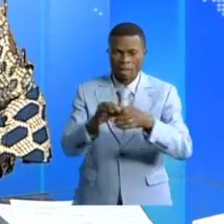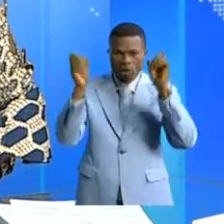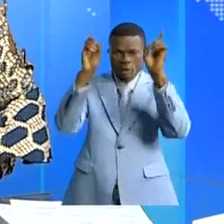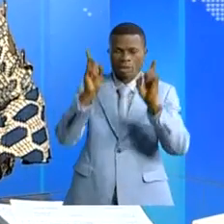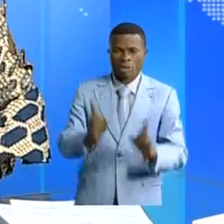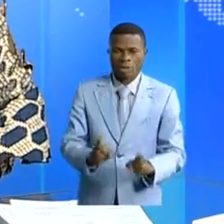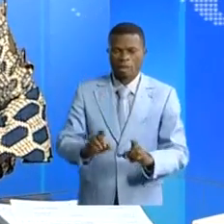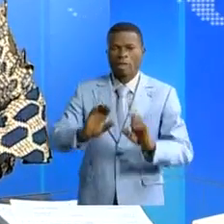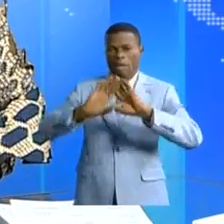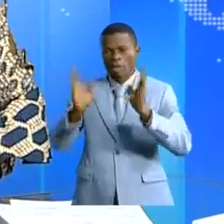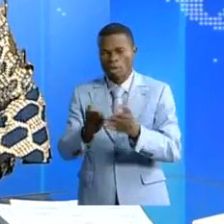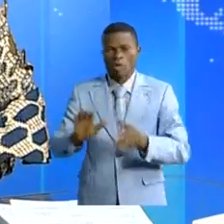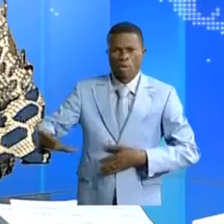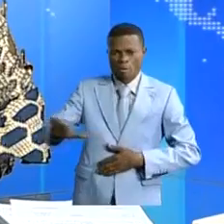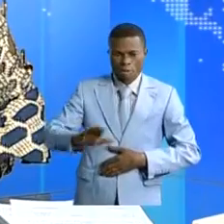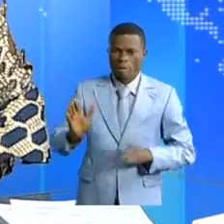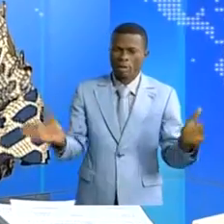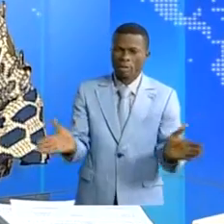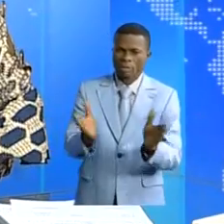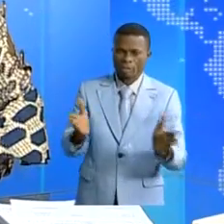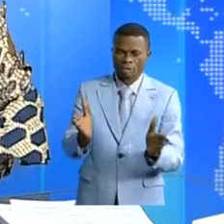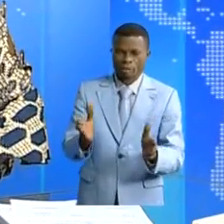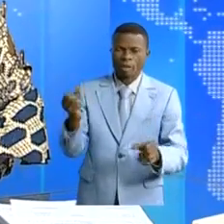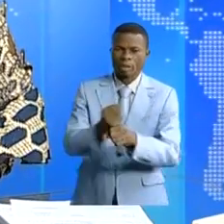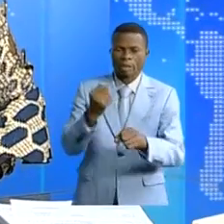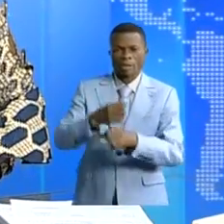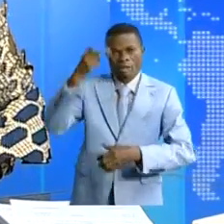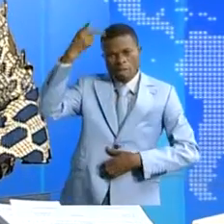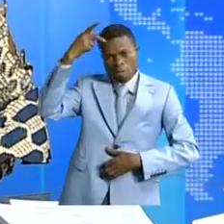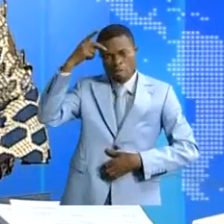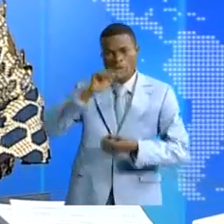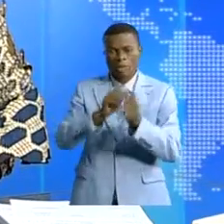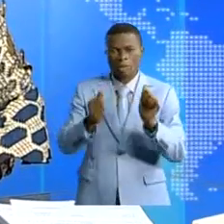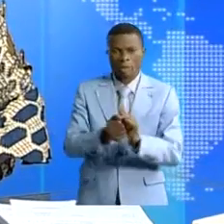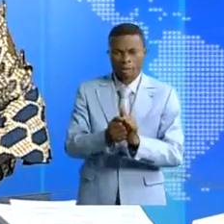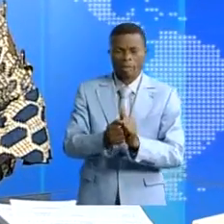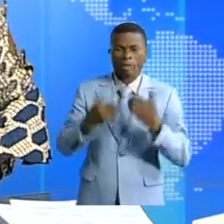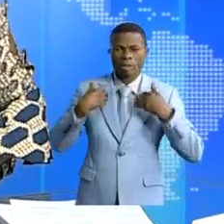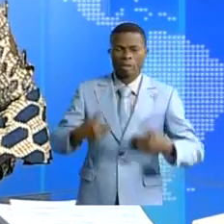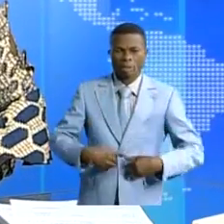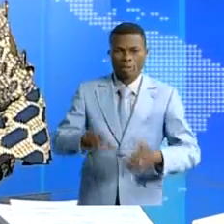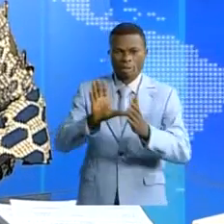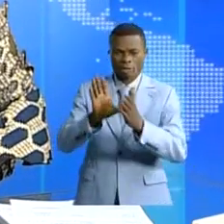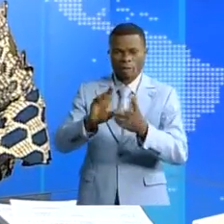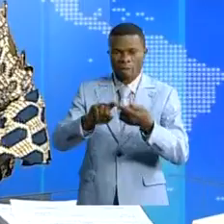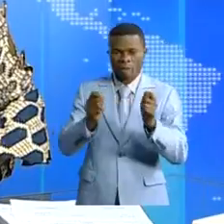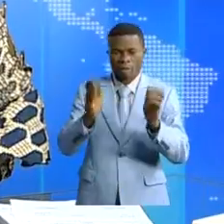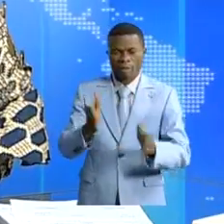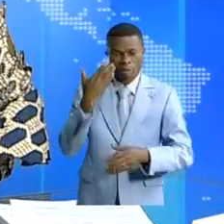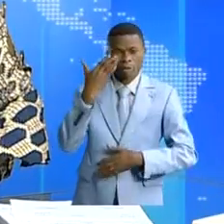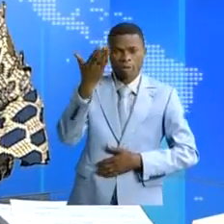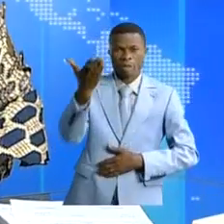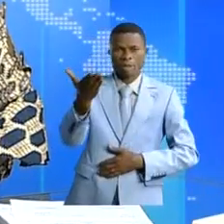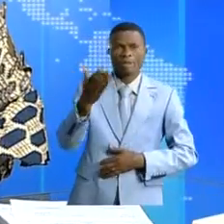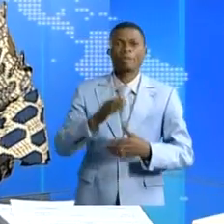ses États membres concourt à renforcer la diplomatie politique en matière de santé. Voilà ce reportage de Fanny Kekoufi et Fils